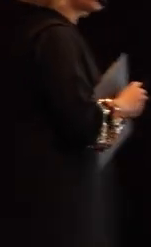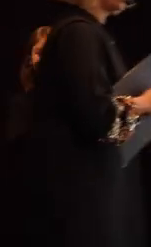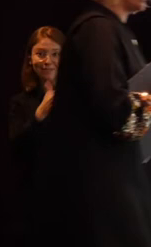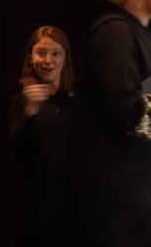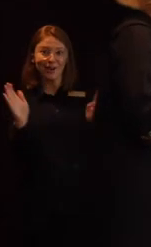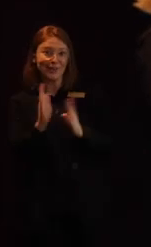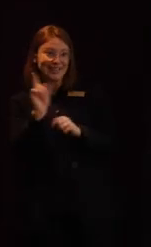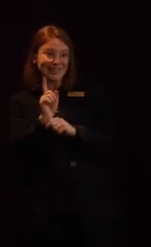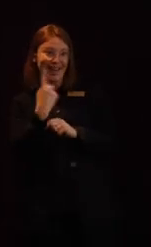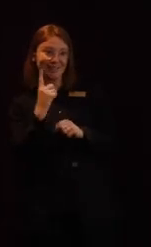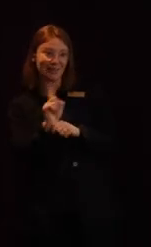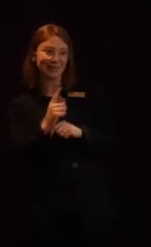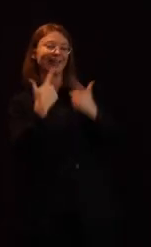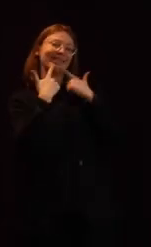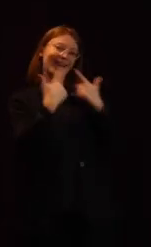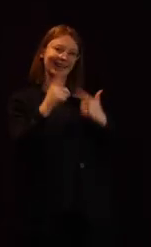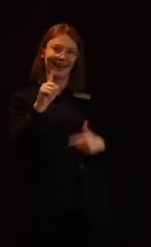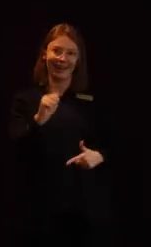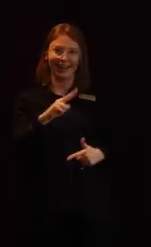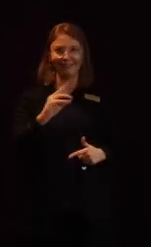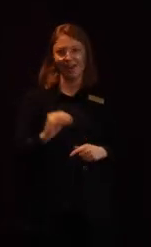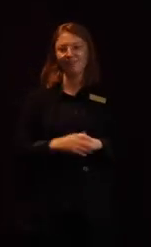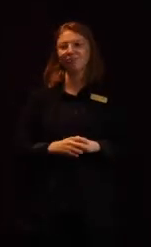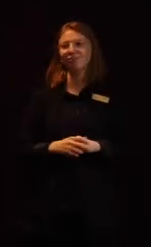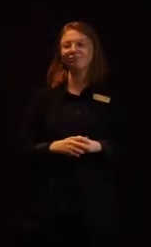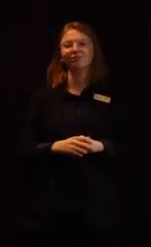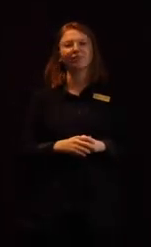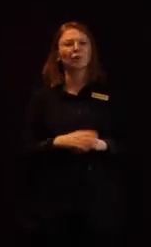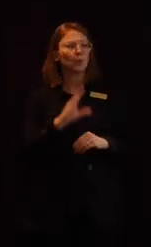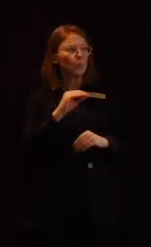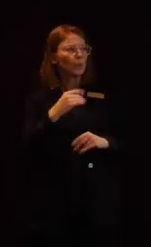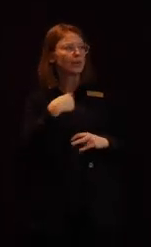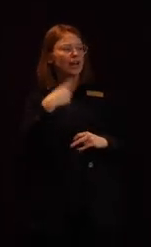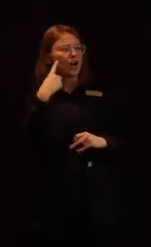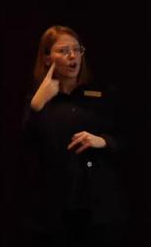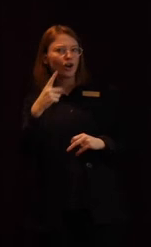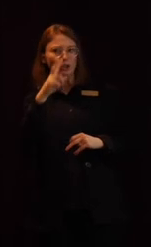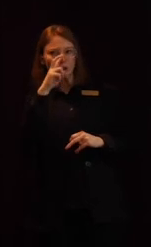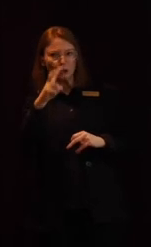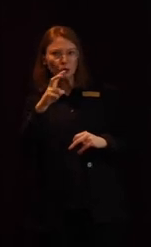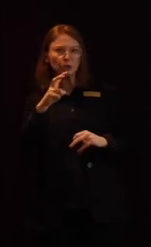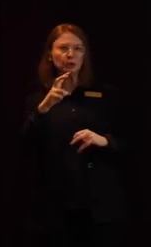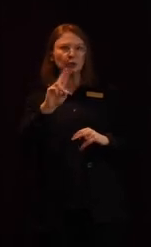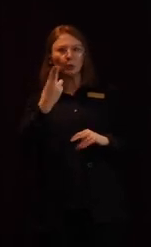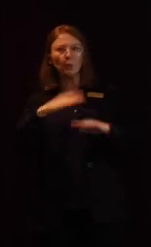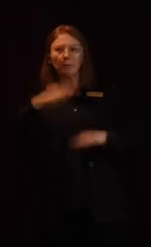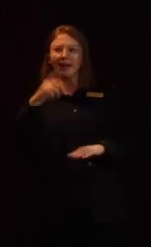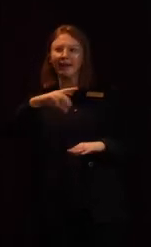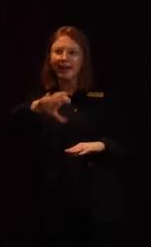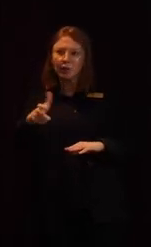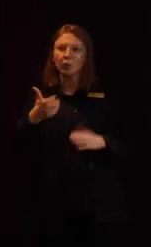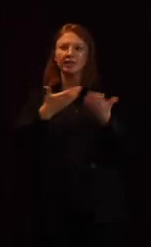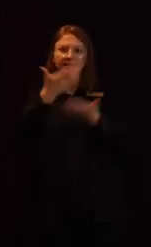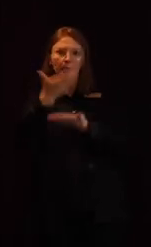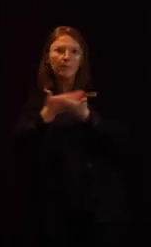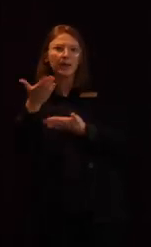Tack så mycket, Lena. Men har vi ändå fördjupa oss i, jag hör ju att det är på gång med samarbeten mellan regioner till exempel och samverkan, men